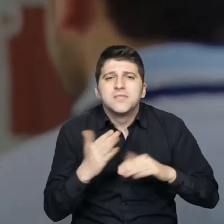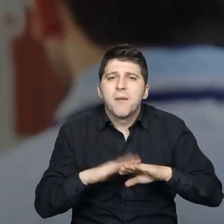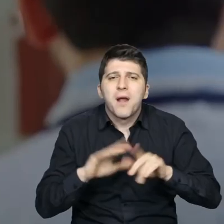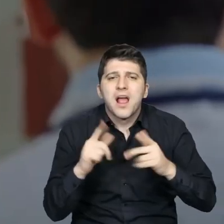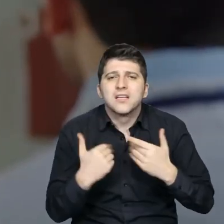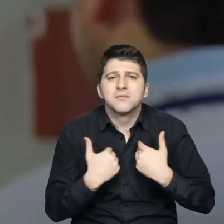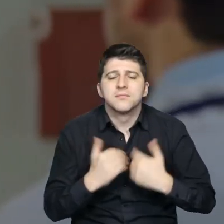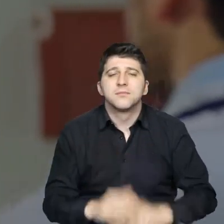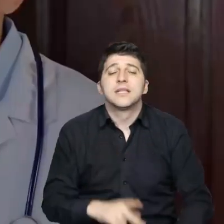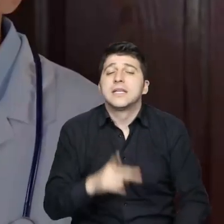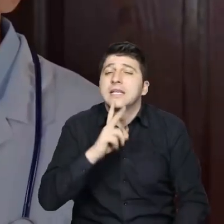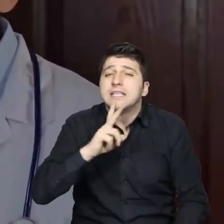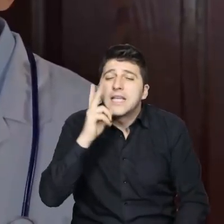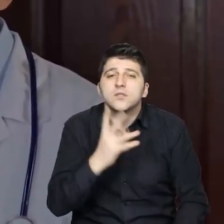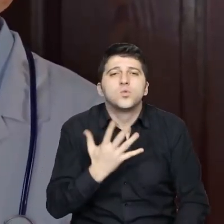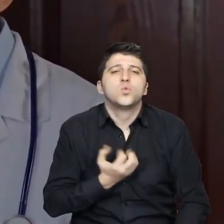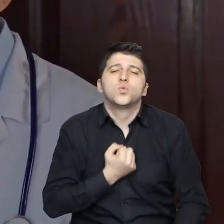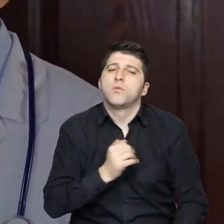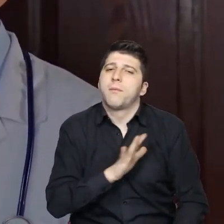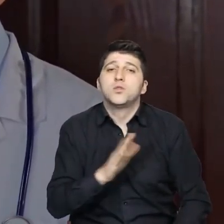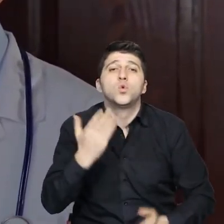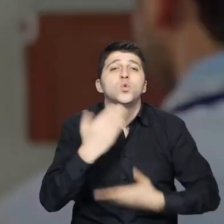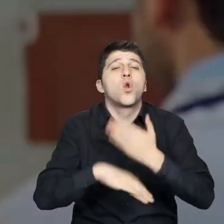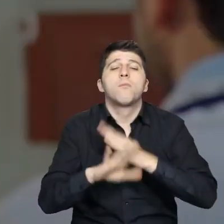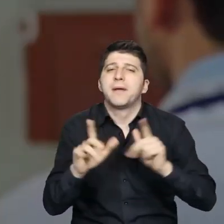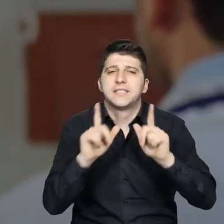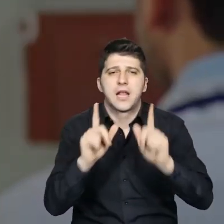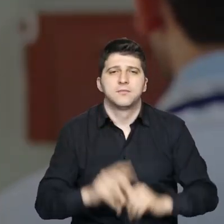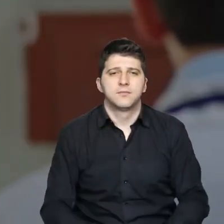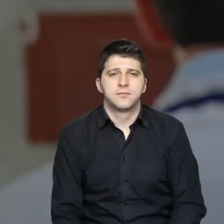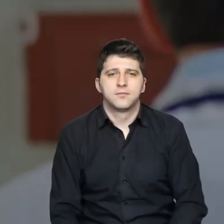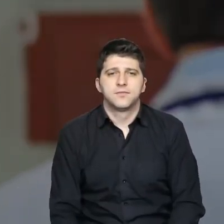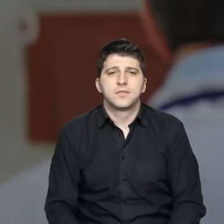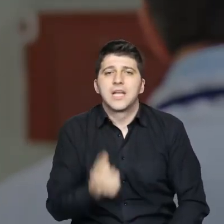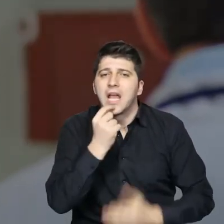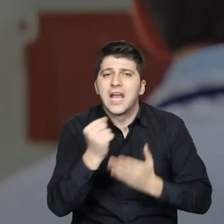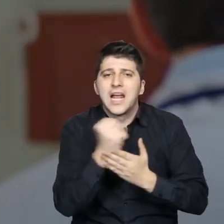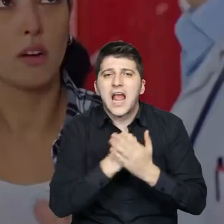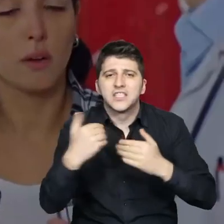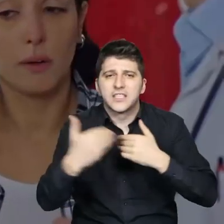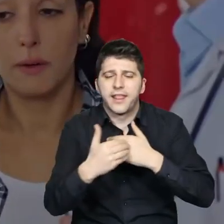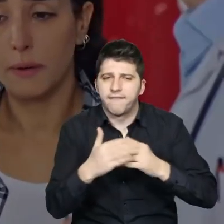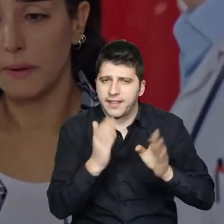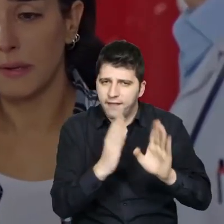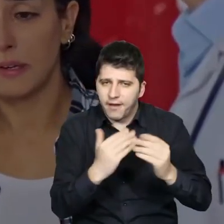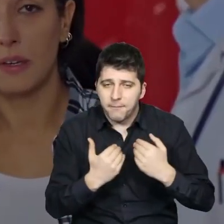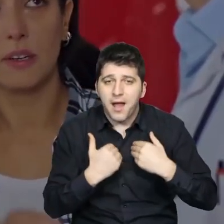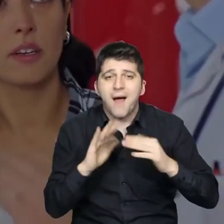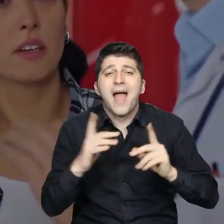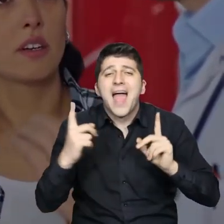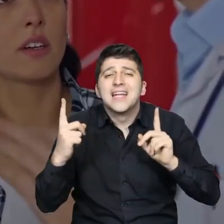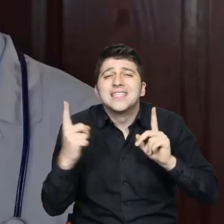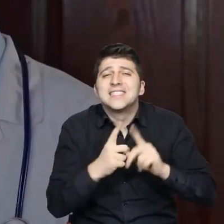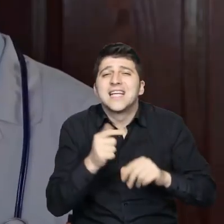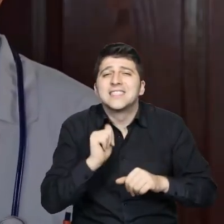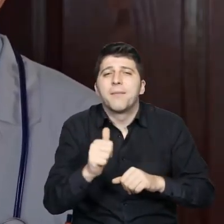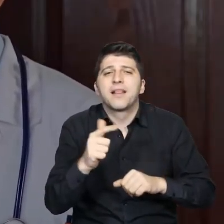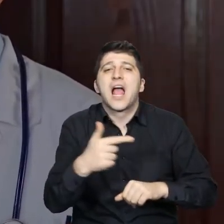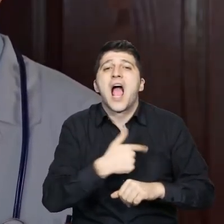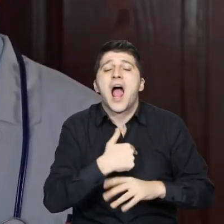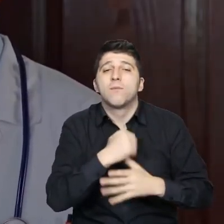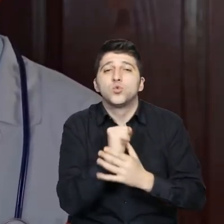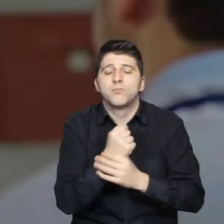gerekiyor? Bir kere kesinlikle üzülmemesi ve yorulmaması gerekiyor. İlaç tedavisine devam edeceğiz. Ama en kısa sürede bir kalp